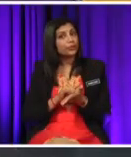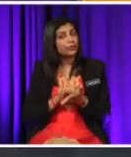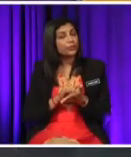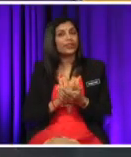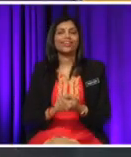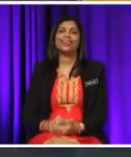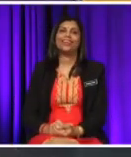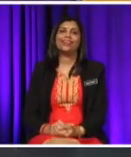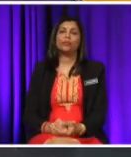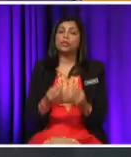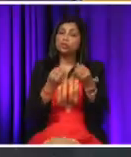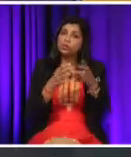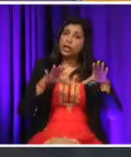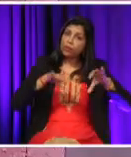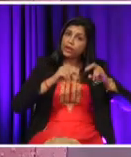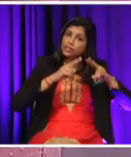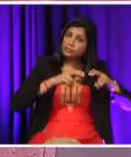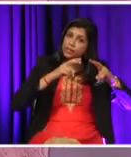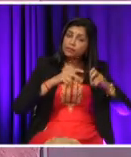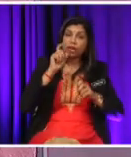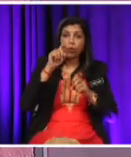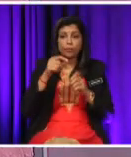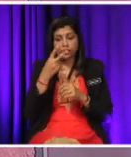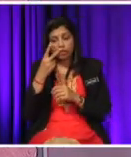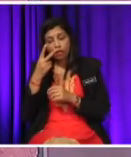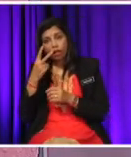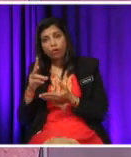Oke jadi analisis data